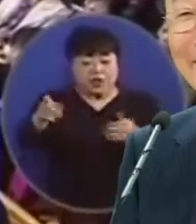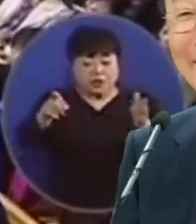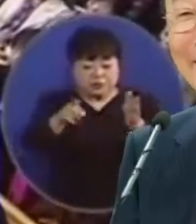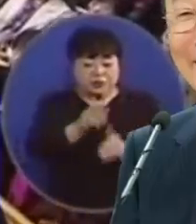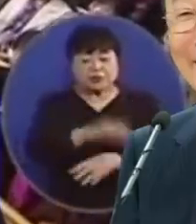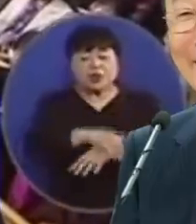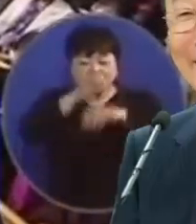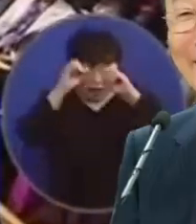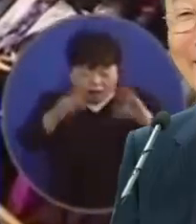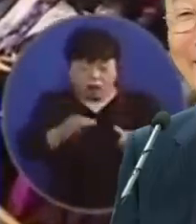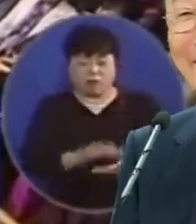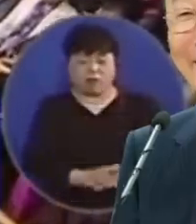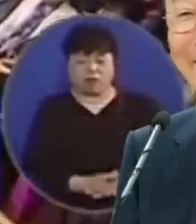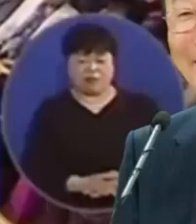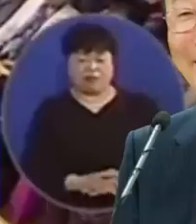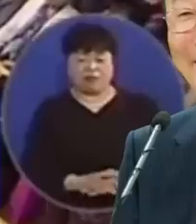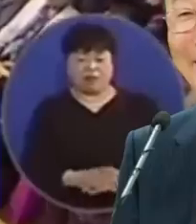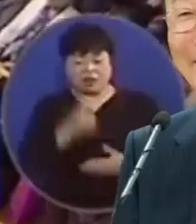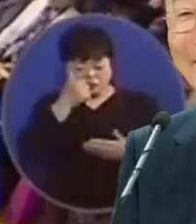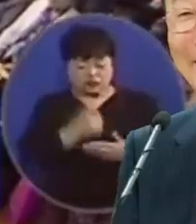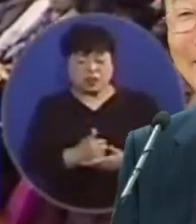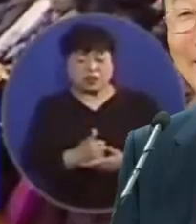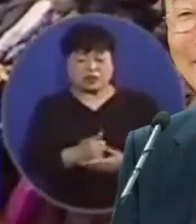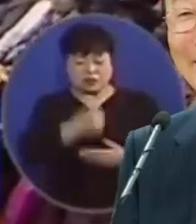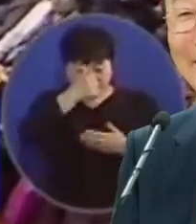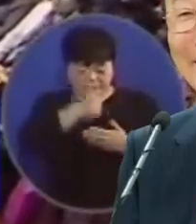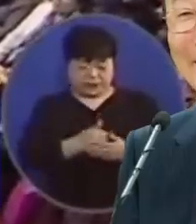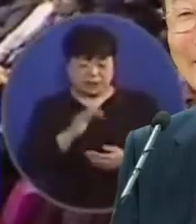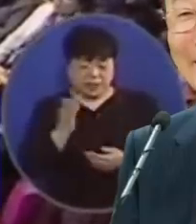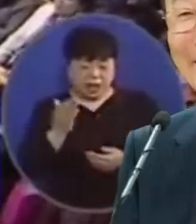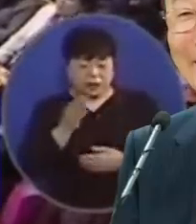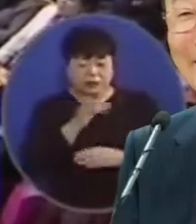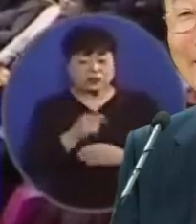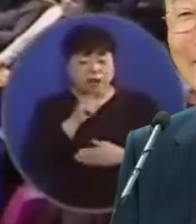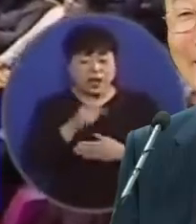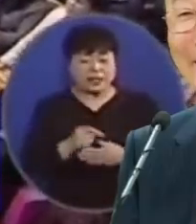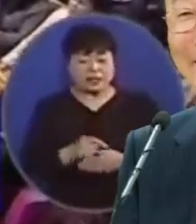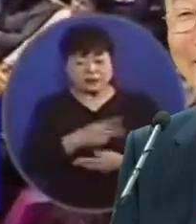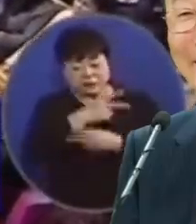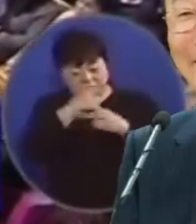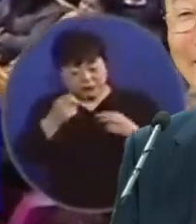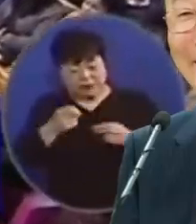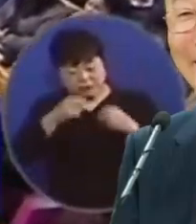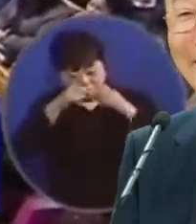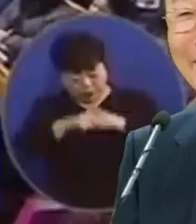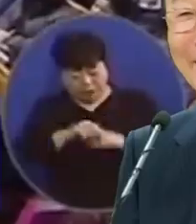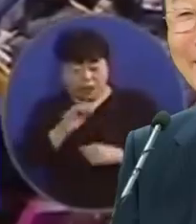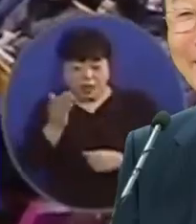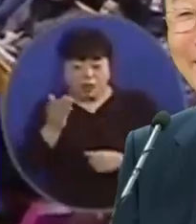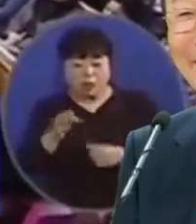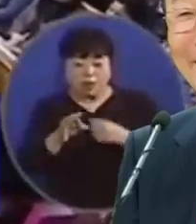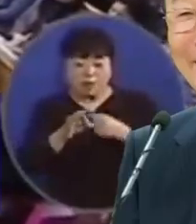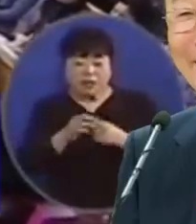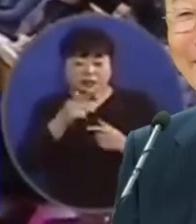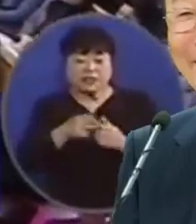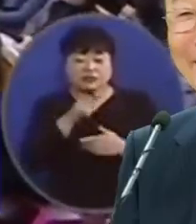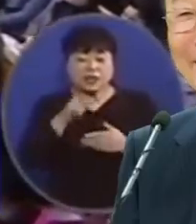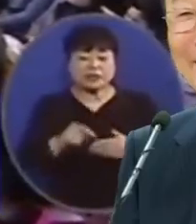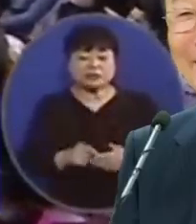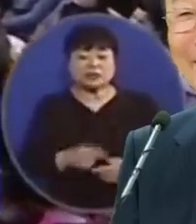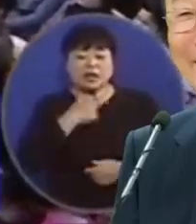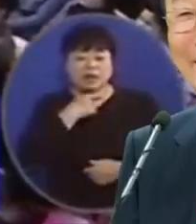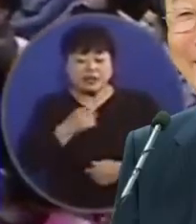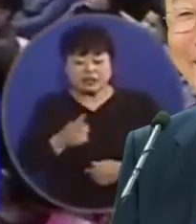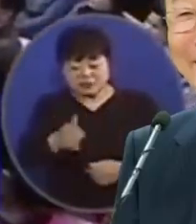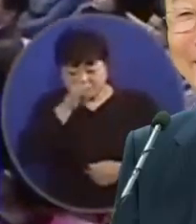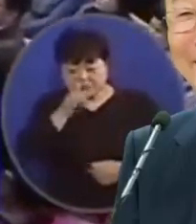믿음도 헛되고 너희가 여전히 죄 가운데 있을 것이요 또한 그리스도 안에서 잠자는 자도 망하였으리니 만일 그리스도 안에서 우리가 바라는 것이